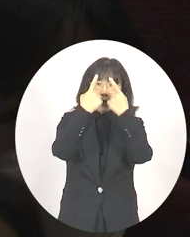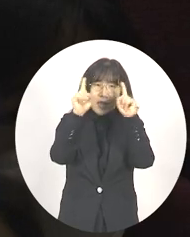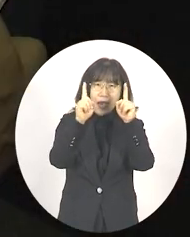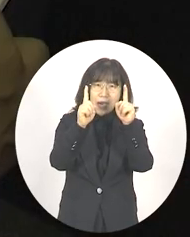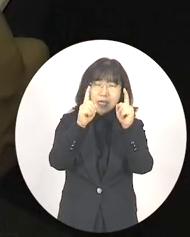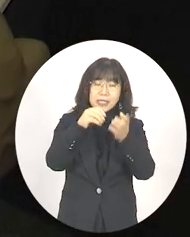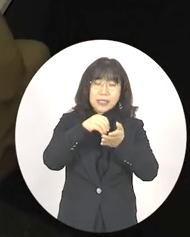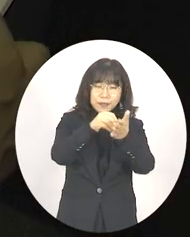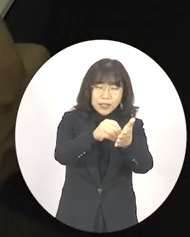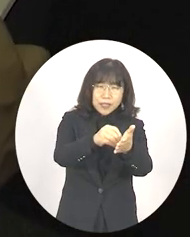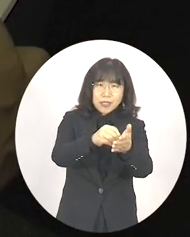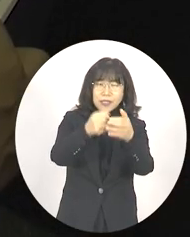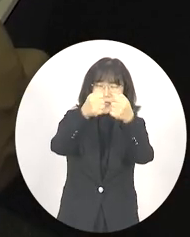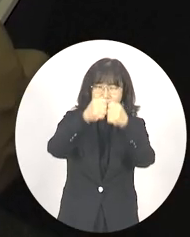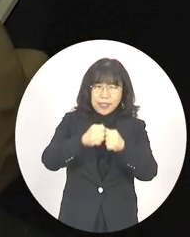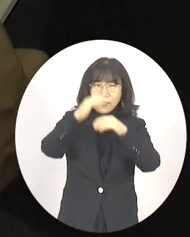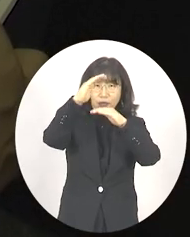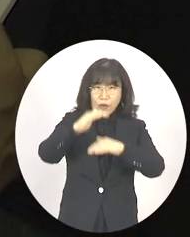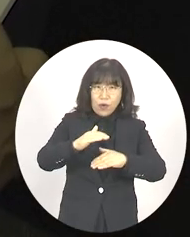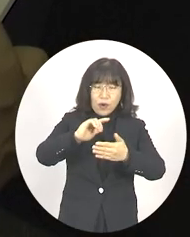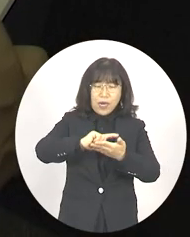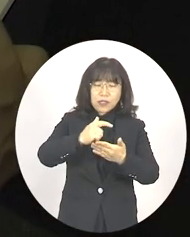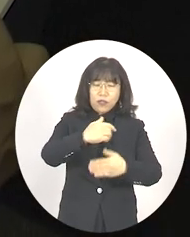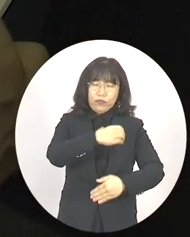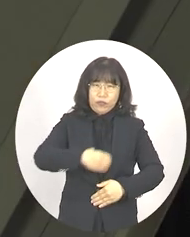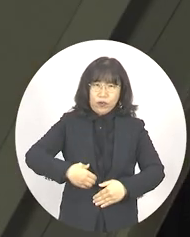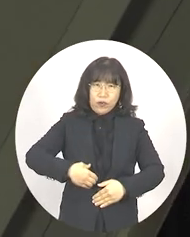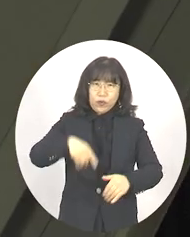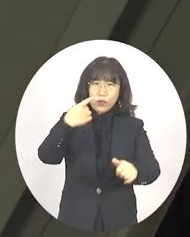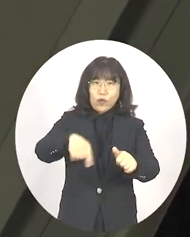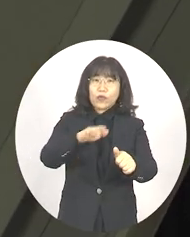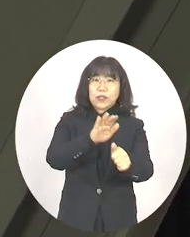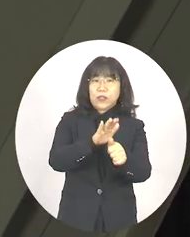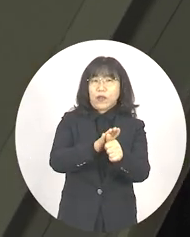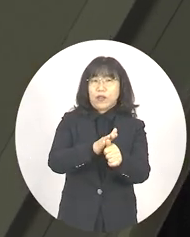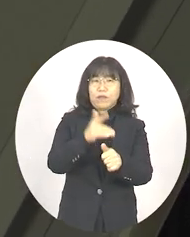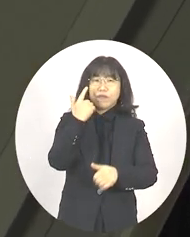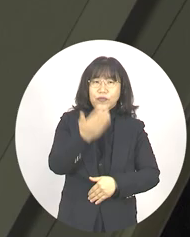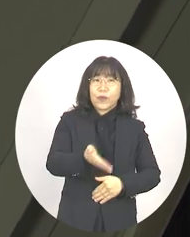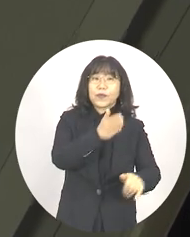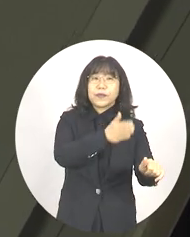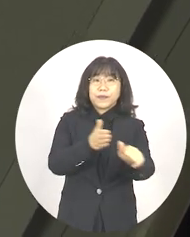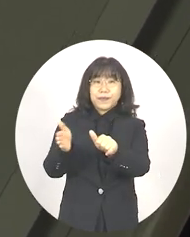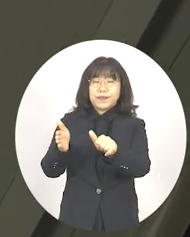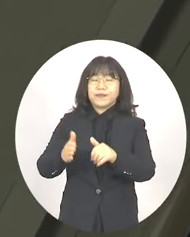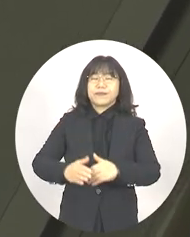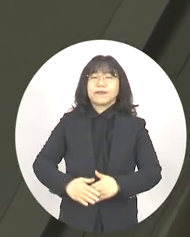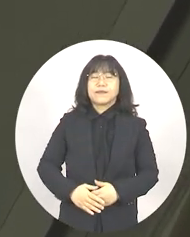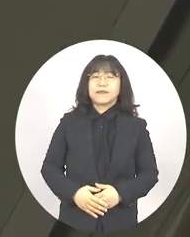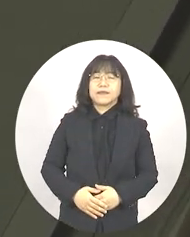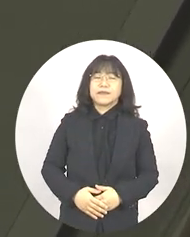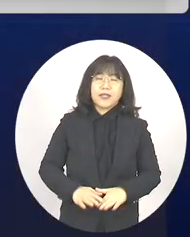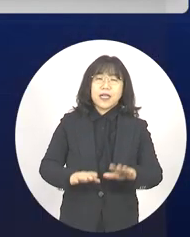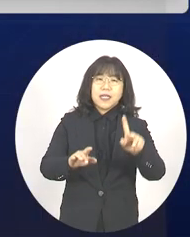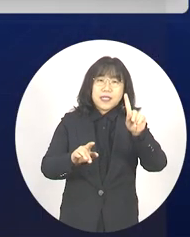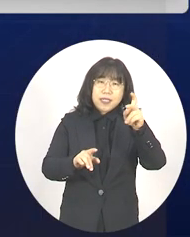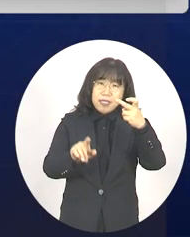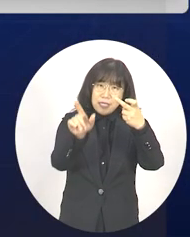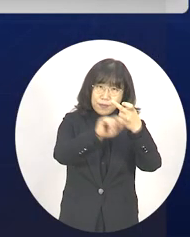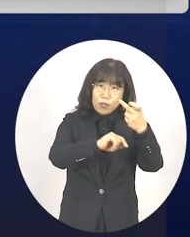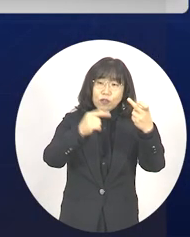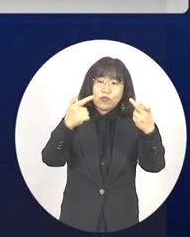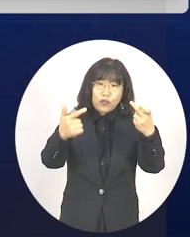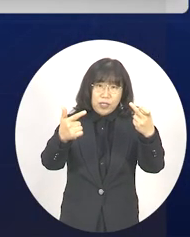2023학년도 정시 대비 대학 입시 설명회에 대한 자세한 내용은 강서구청 교육지원과로 문의하면 됩니다.